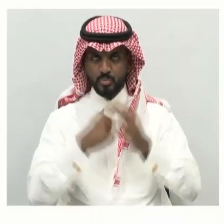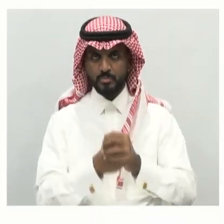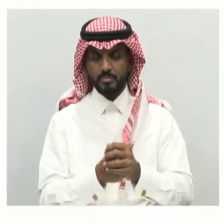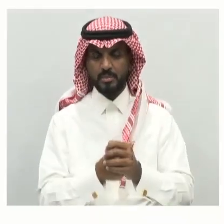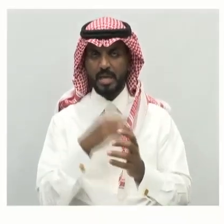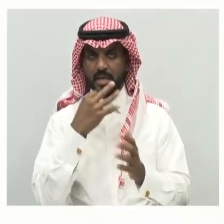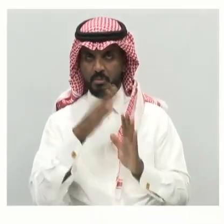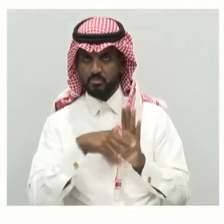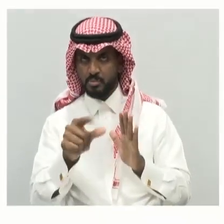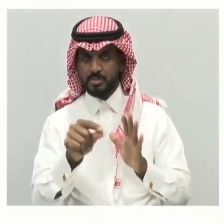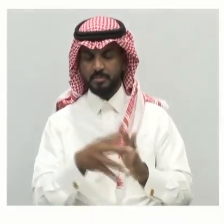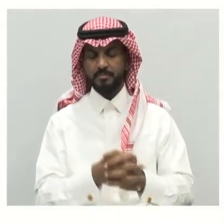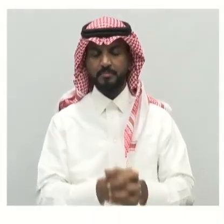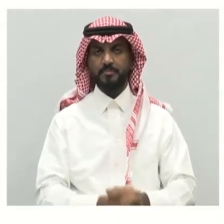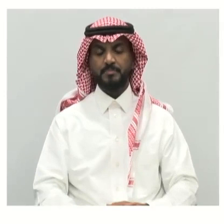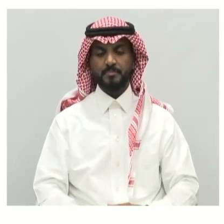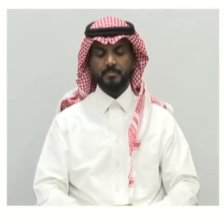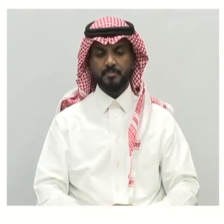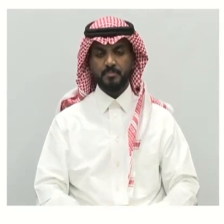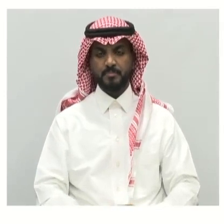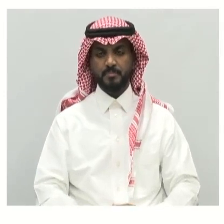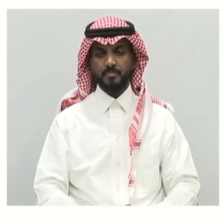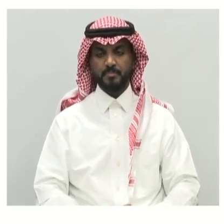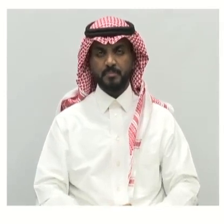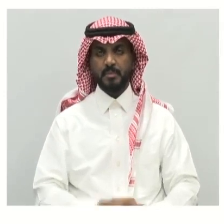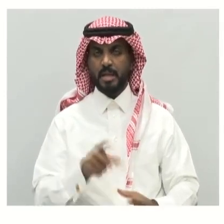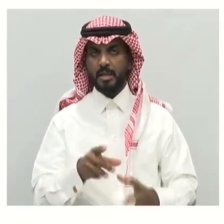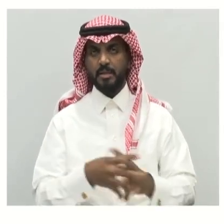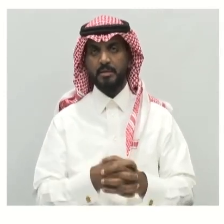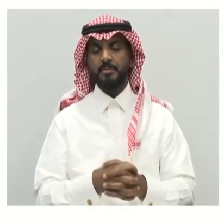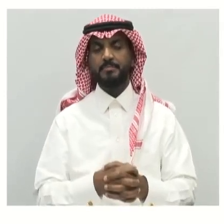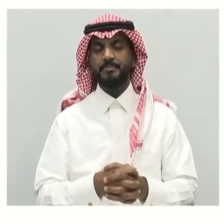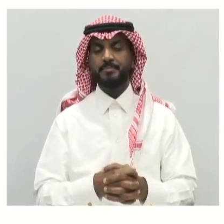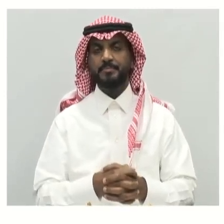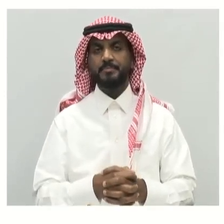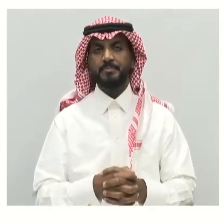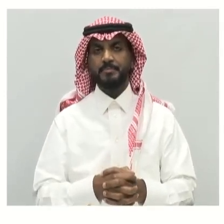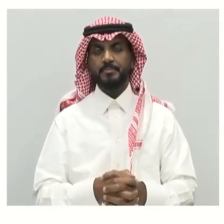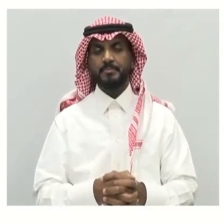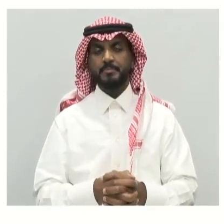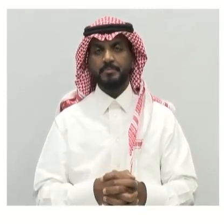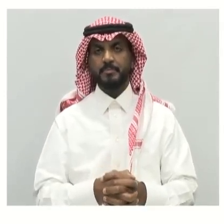القراءه القراءه المميزه الان احبابي طلاب الطالبات